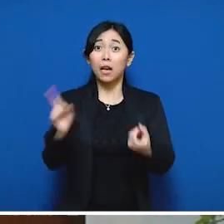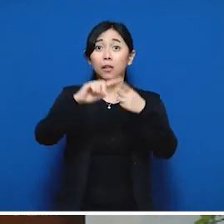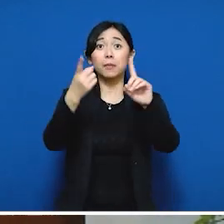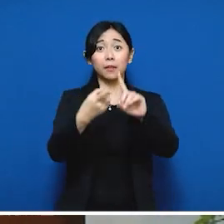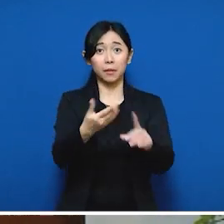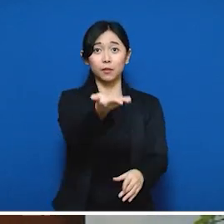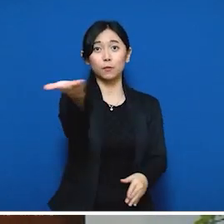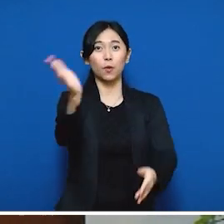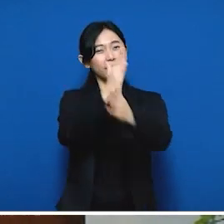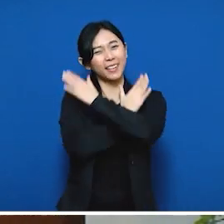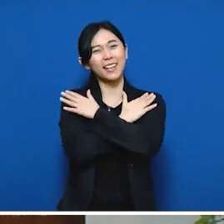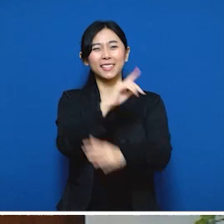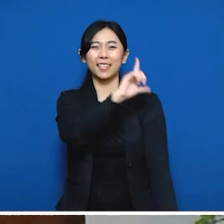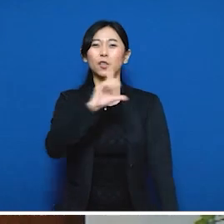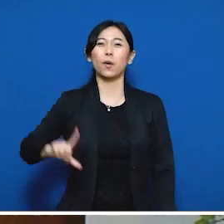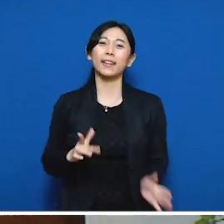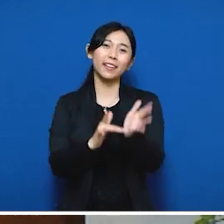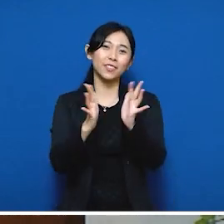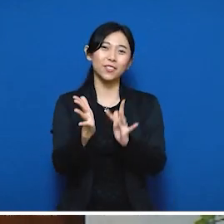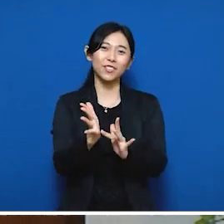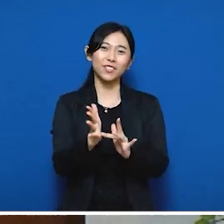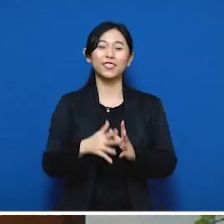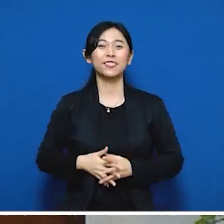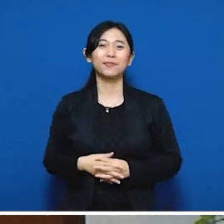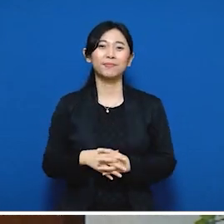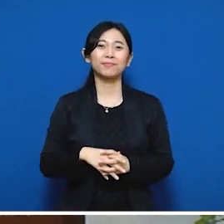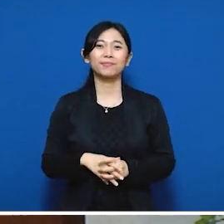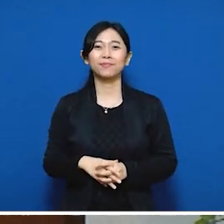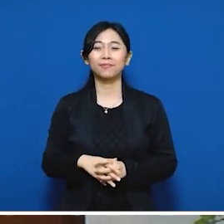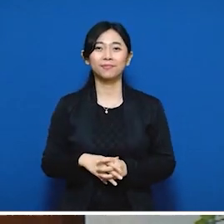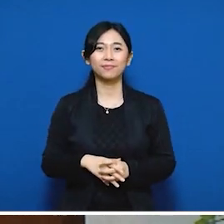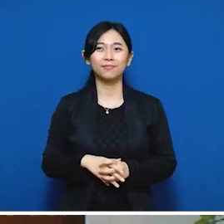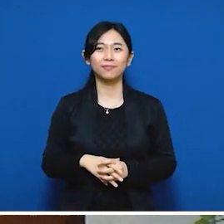Saudara-saudara yang dikasihi oleh Tuhan Yesus Kristus,